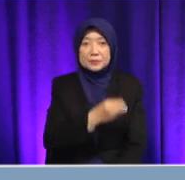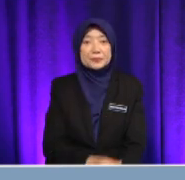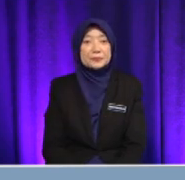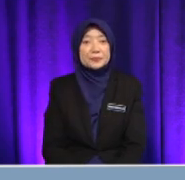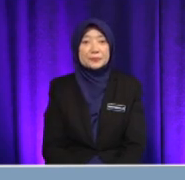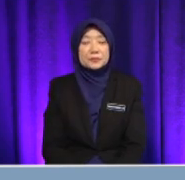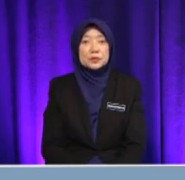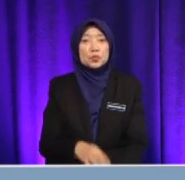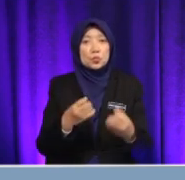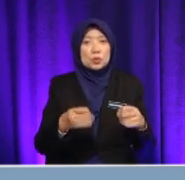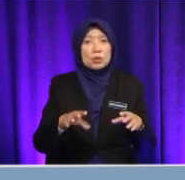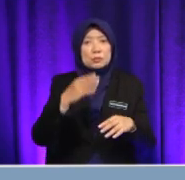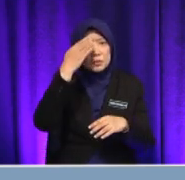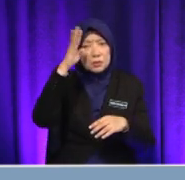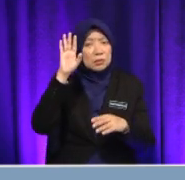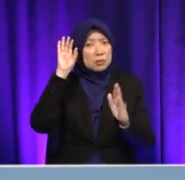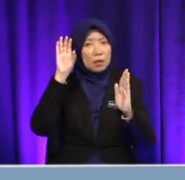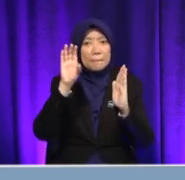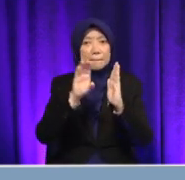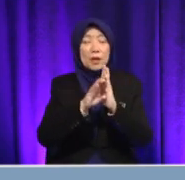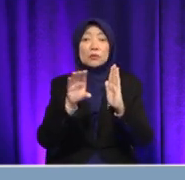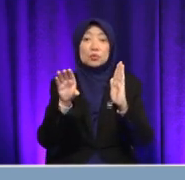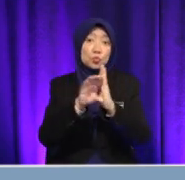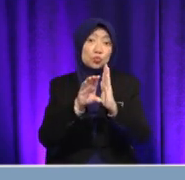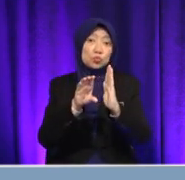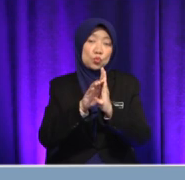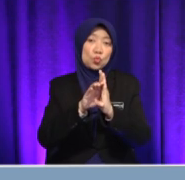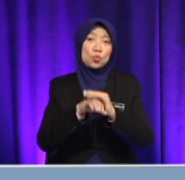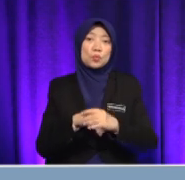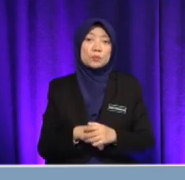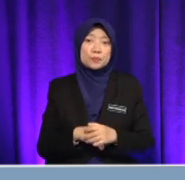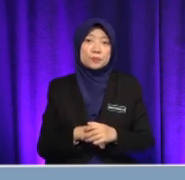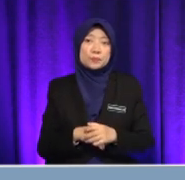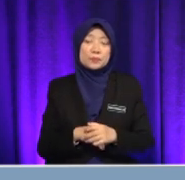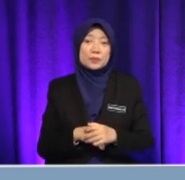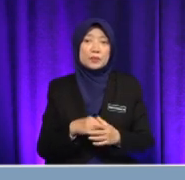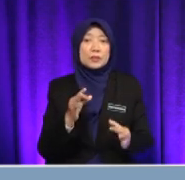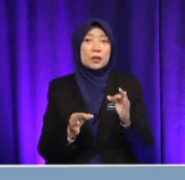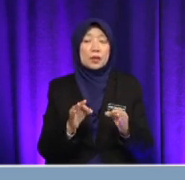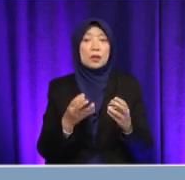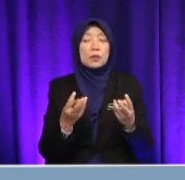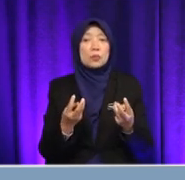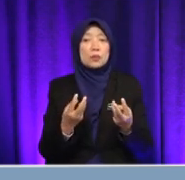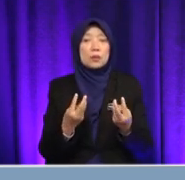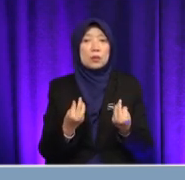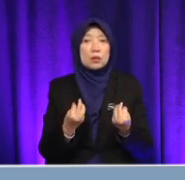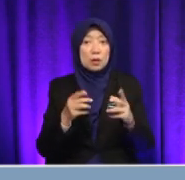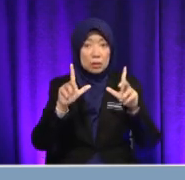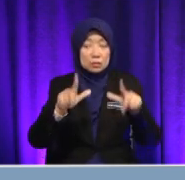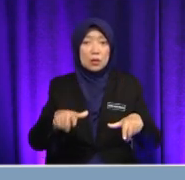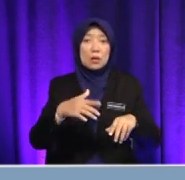diberi gambar eee contoh contoh ataupun eee Diana letak di atas meja lah